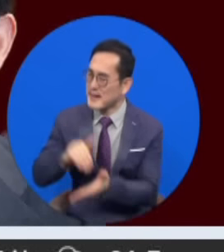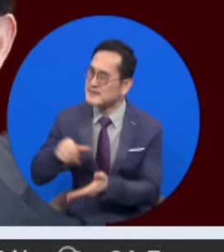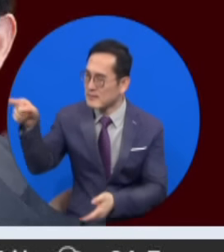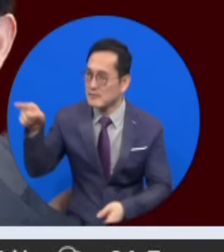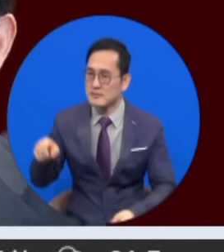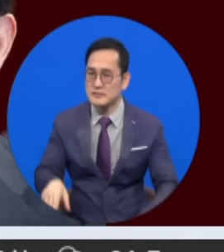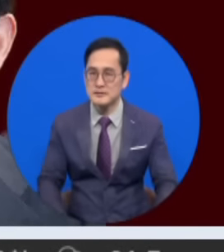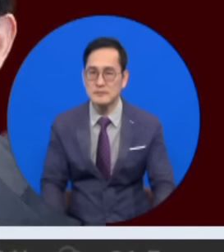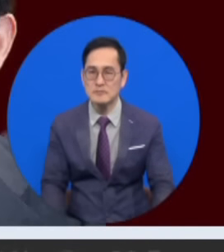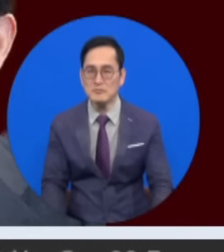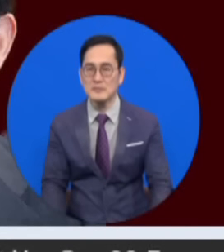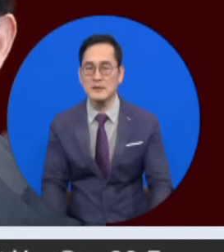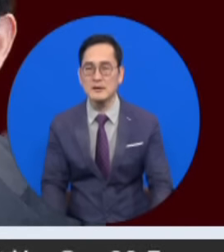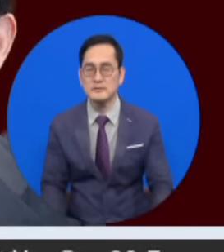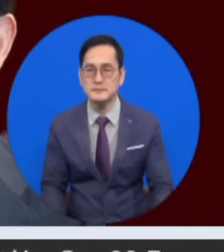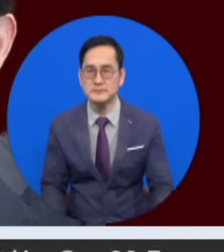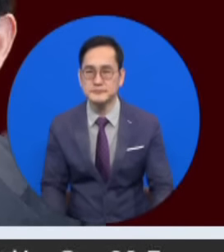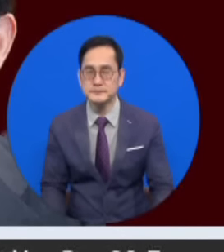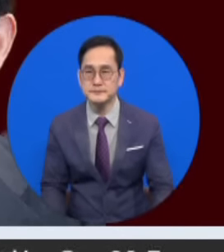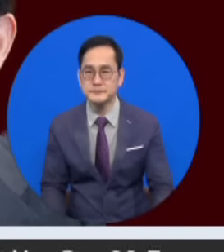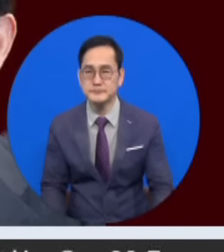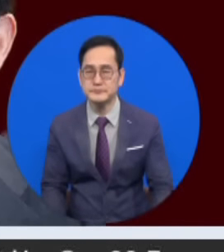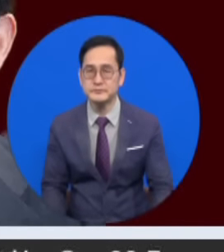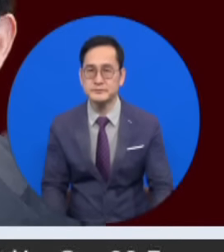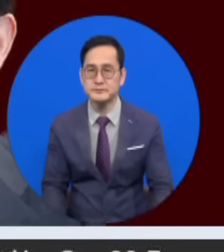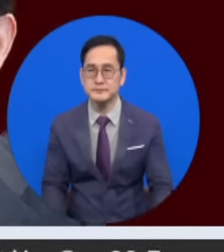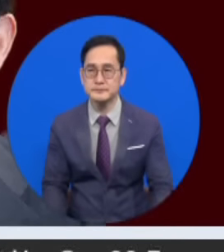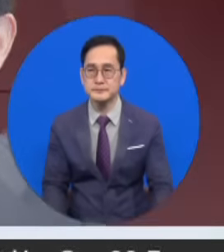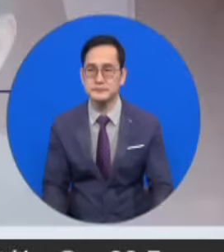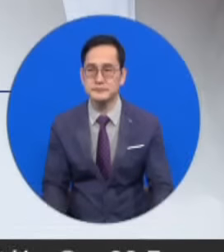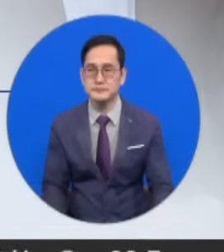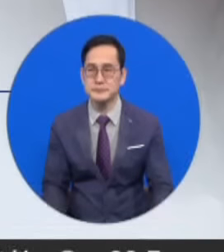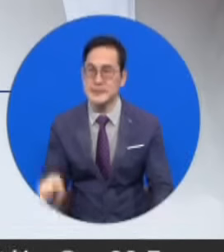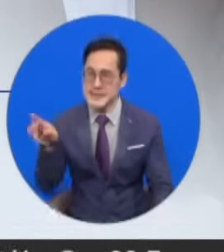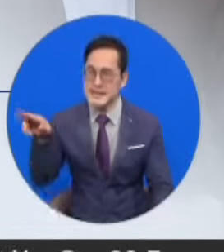원희룡 후보는 글 다섯 개를 잇따라 올리며 한동훈 후보를 비판했습니다.